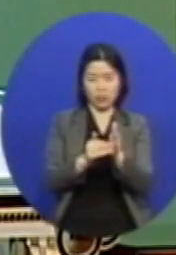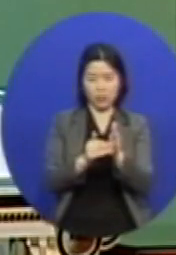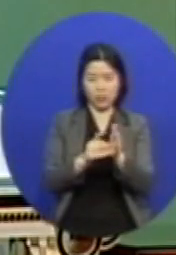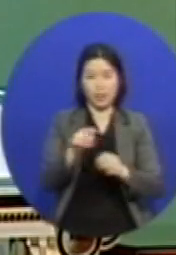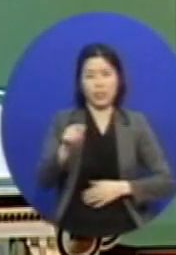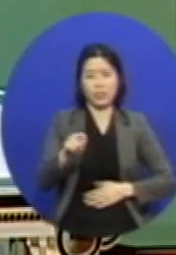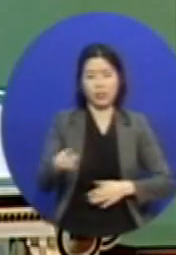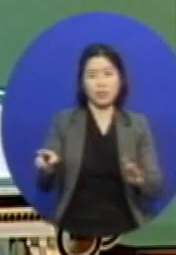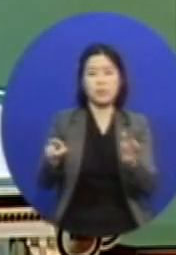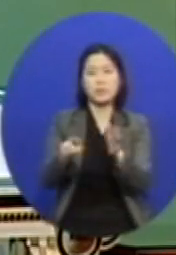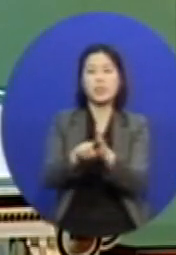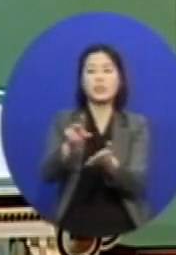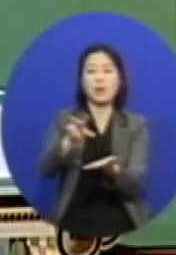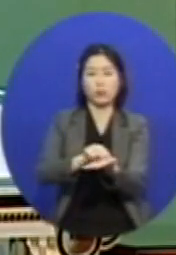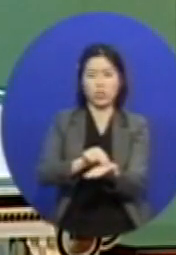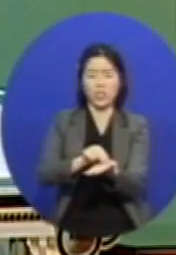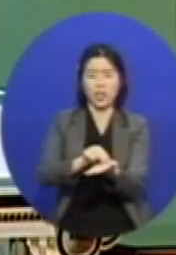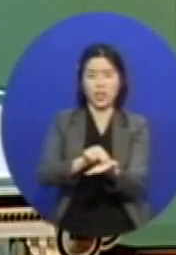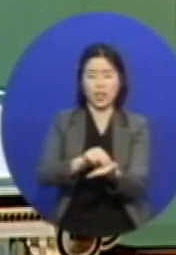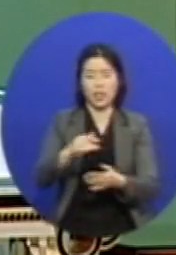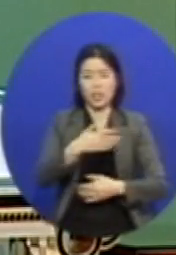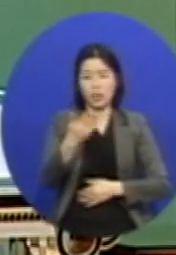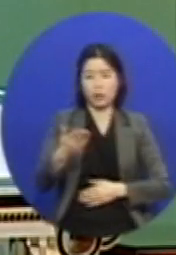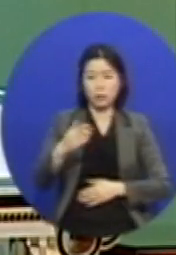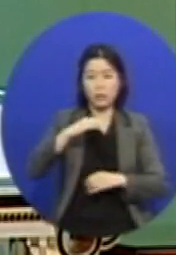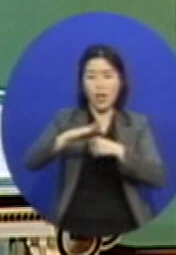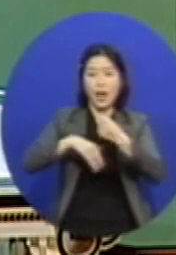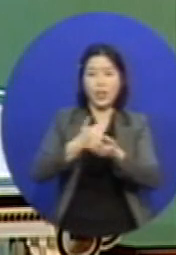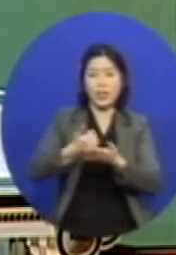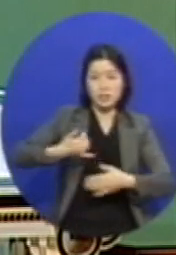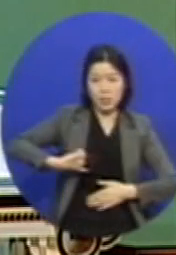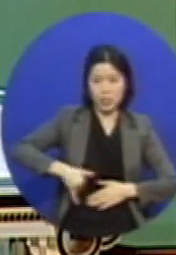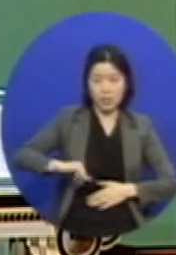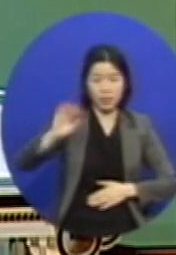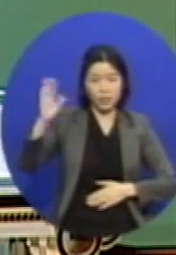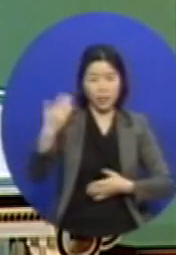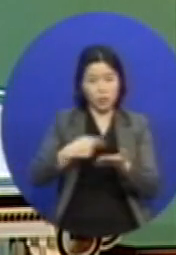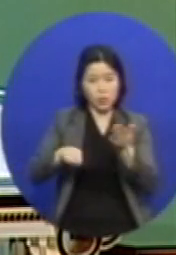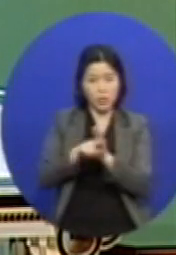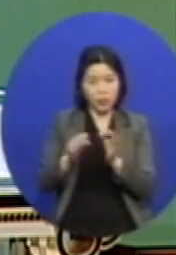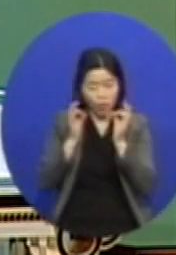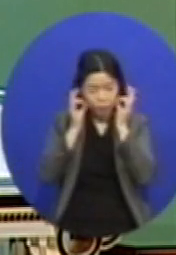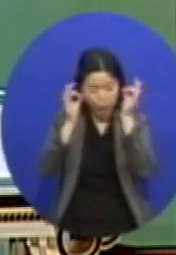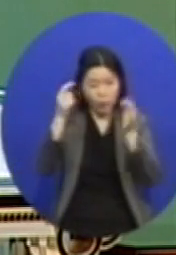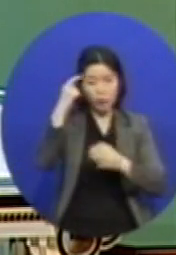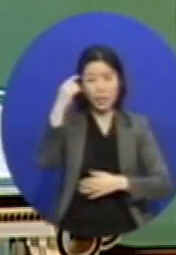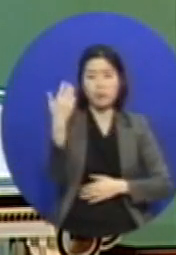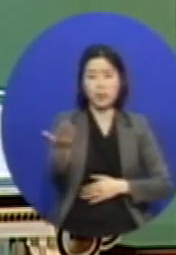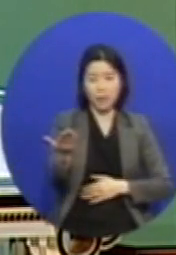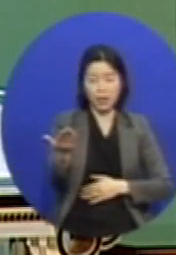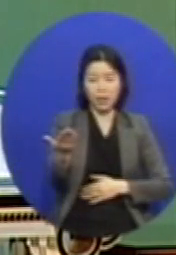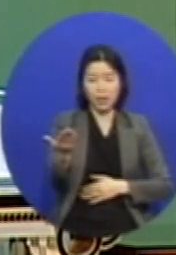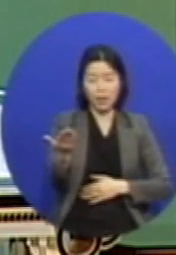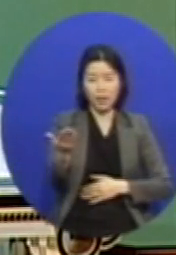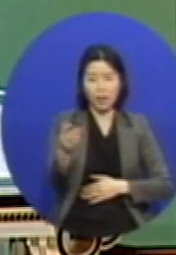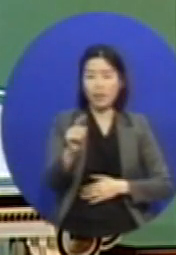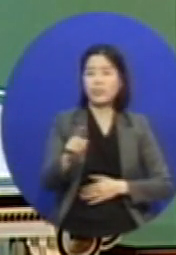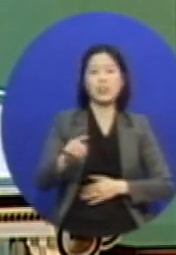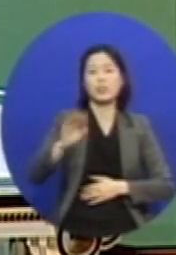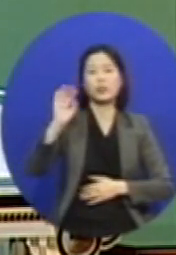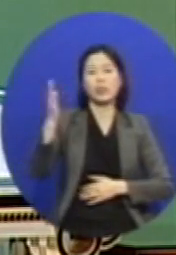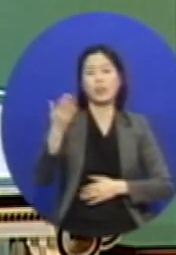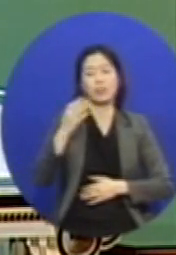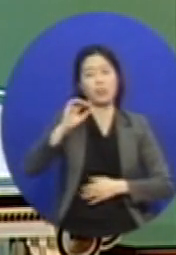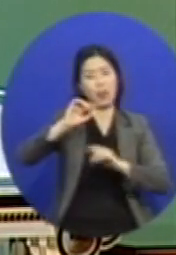믿음의 문제죠 여러분 하나님의 자녀가 되려고 노력 아십니까 그래서 되어 지는 게 아니에요